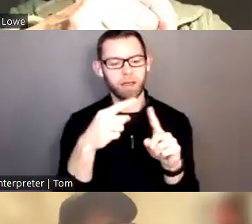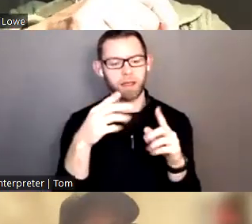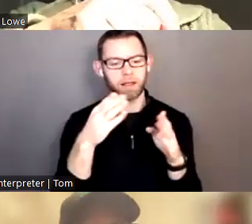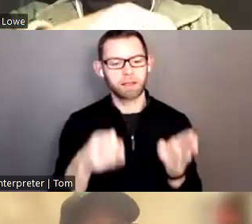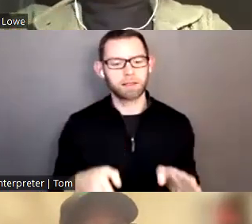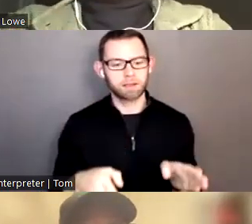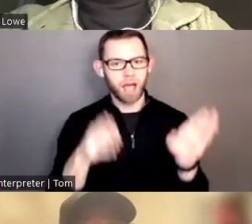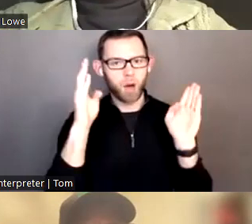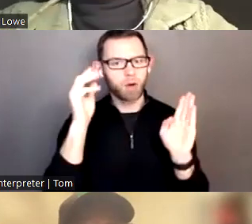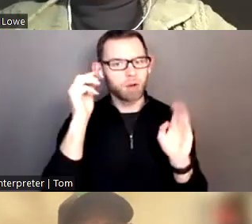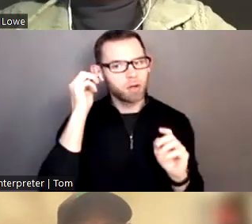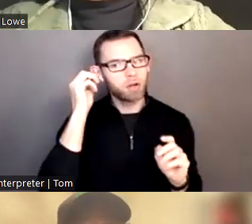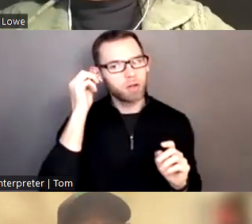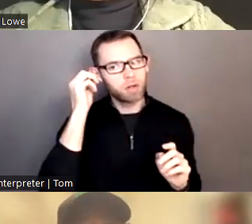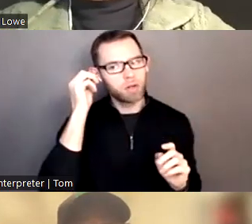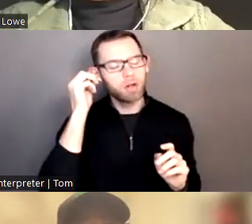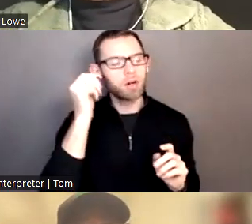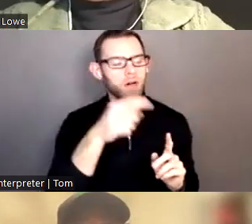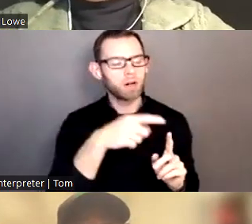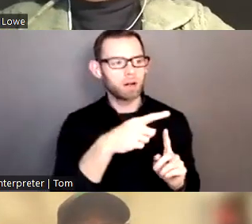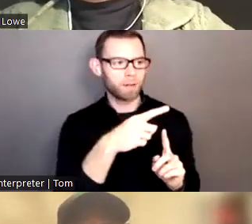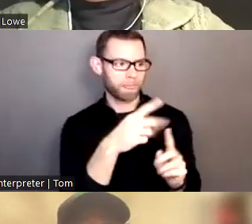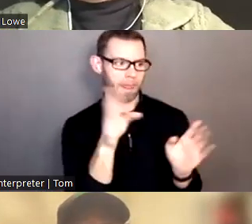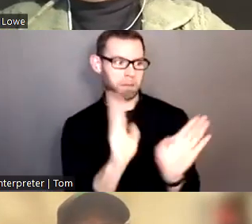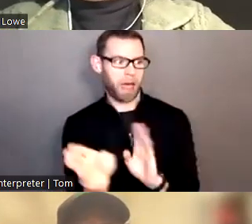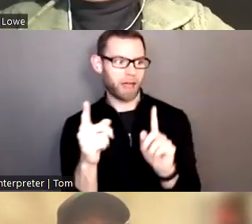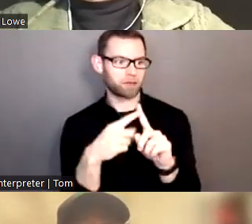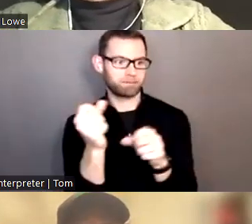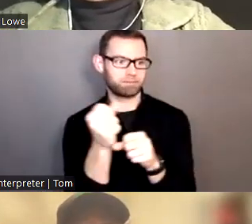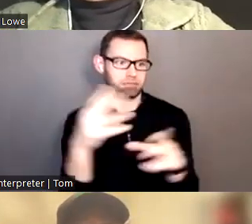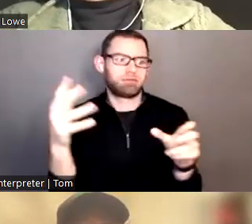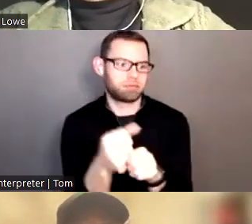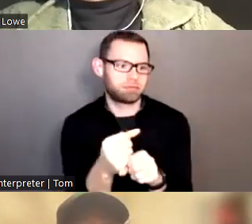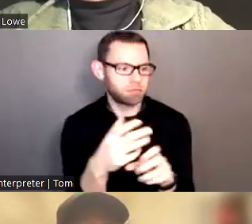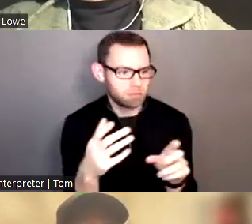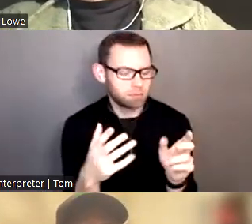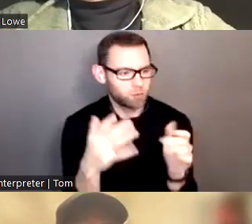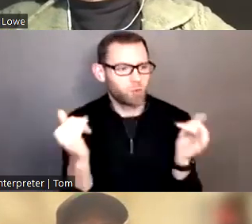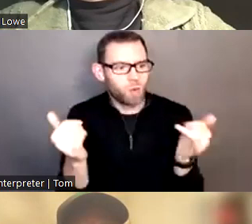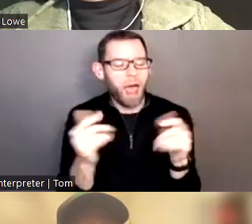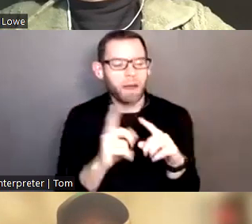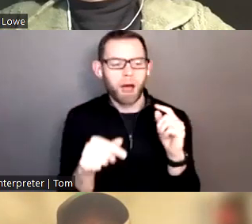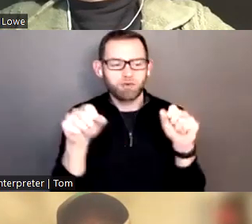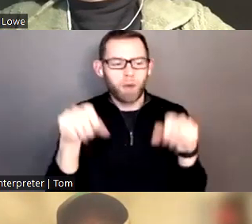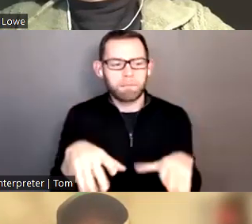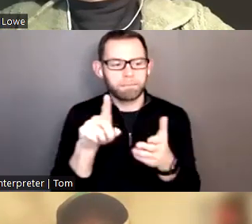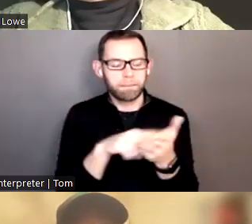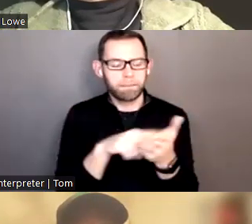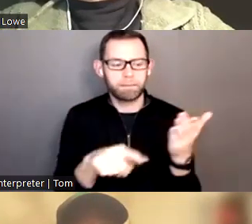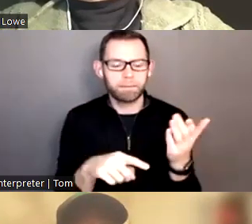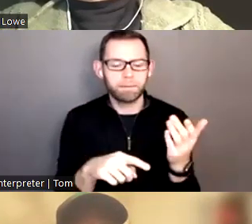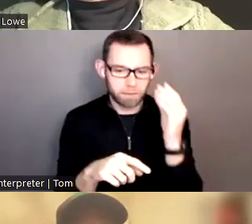ash for over 40 years, and they were going to explode it today, and it was canceled. et Yeah,